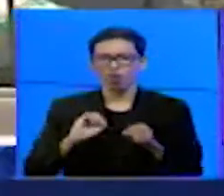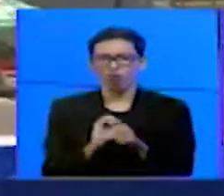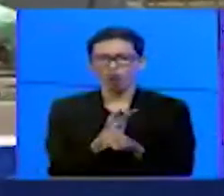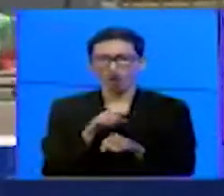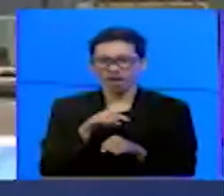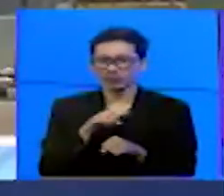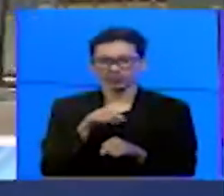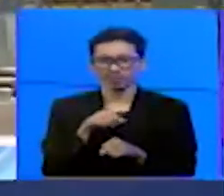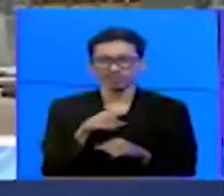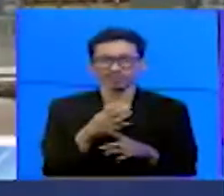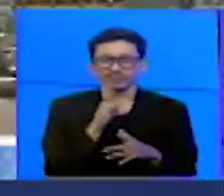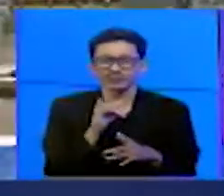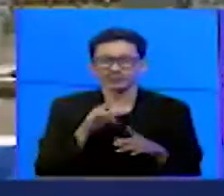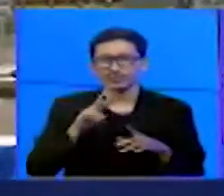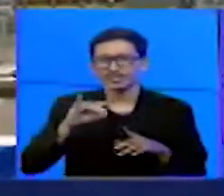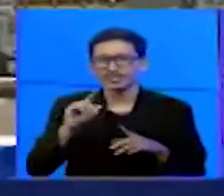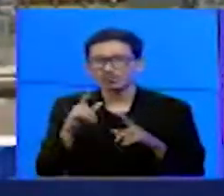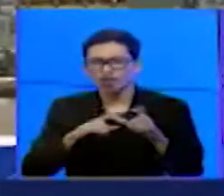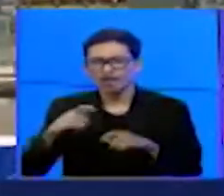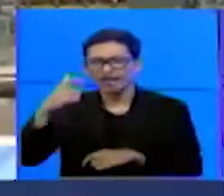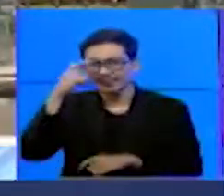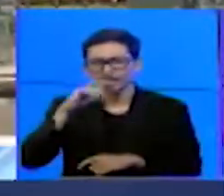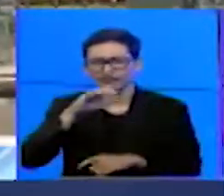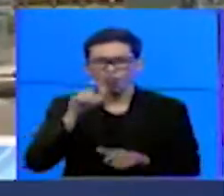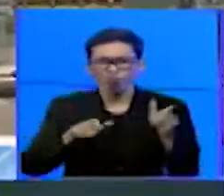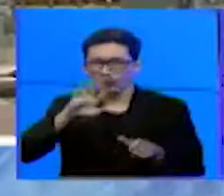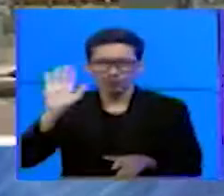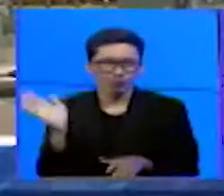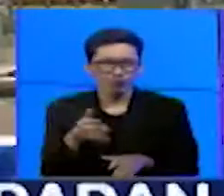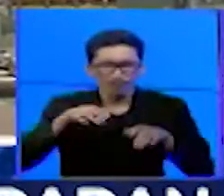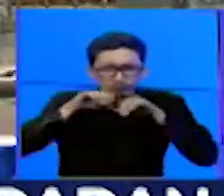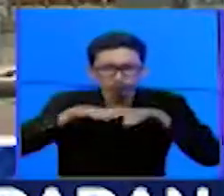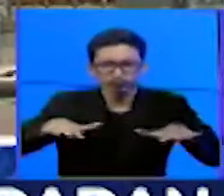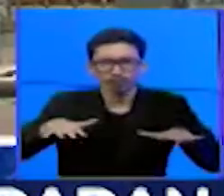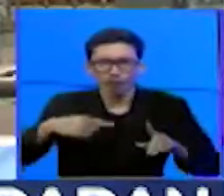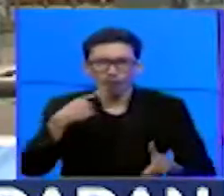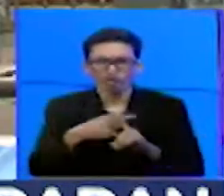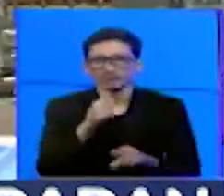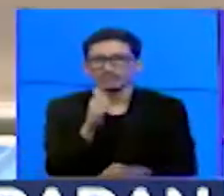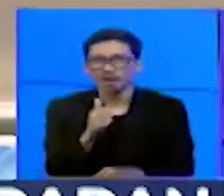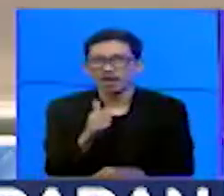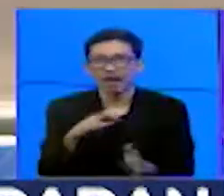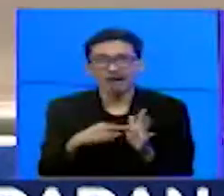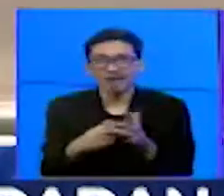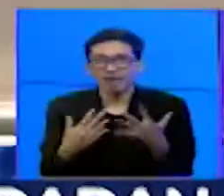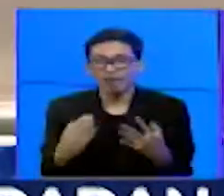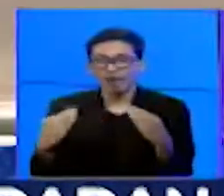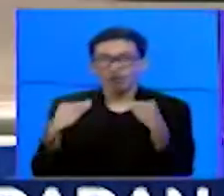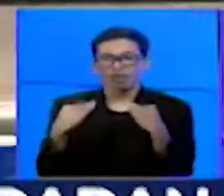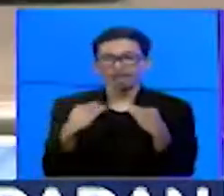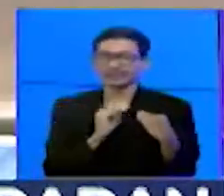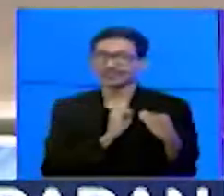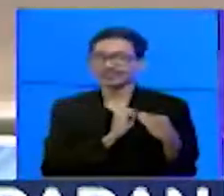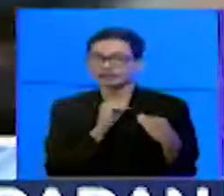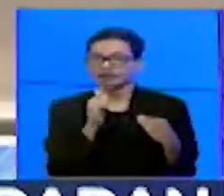terkena dampaknya dari segala lini aspek kehidupan. Yang paling penting adalah kita tetap harus mengedukasi diri sendiri, kemudian tetap